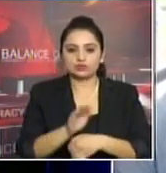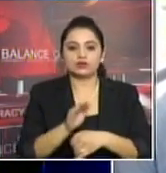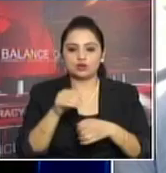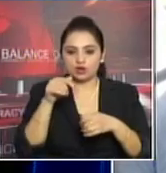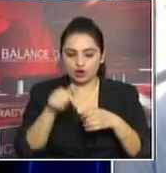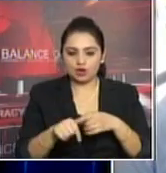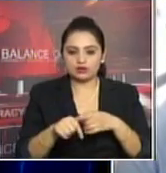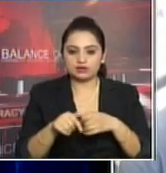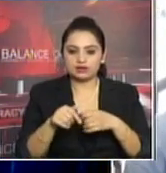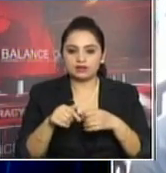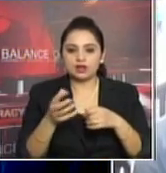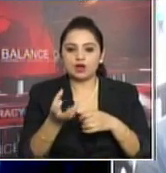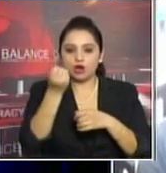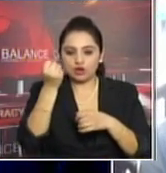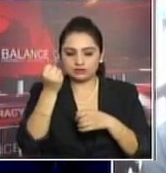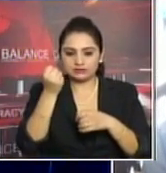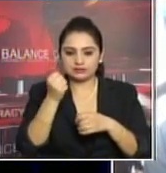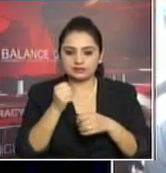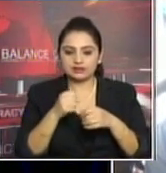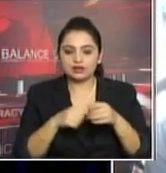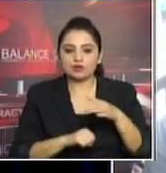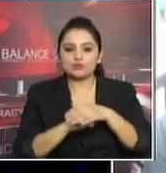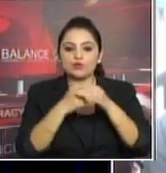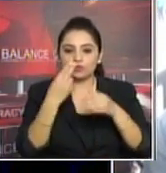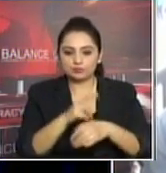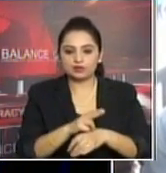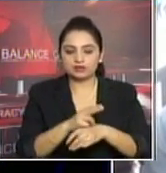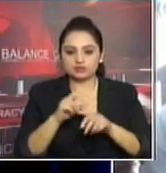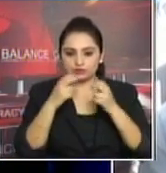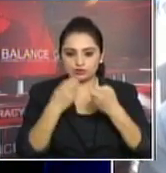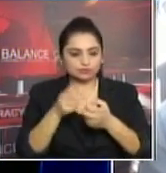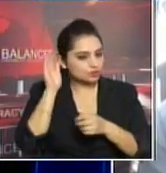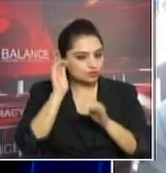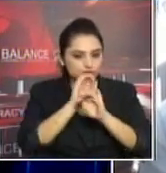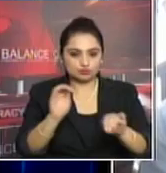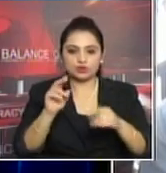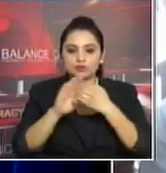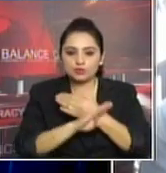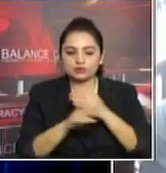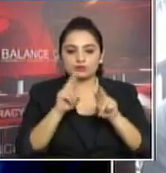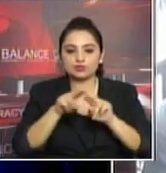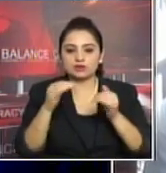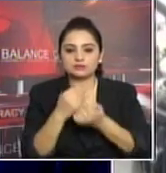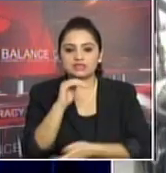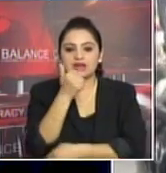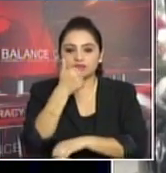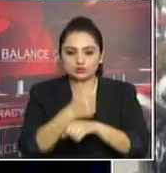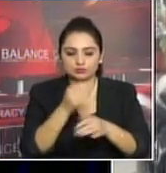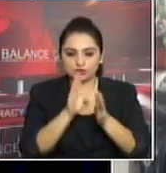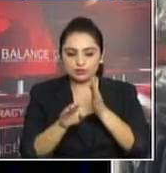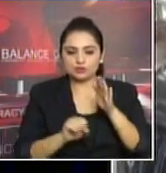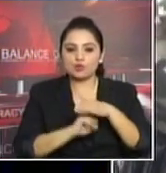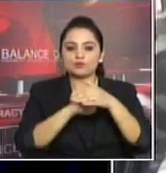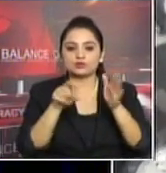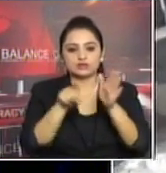हाल अख्तियारको कार्यभाग प्रमुख रहेका घिमिरे संसदीय सुनवाई प्रक्रिया पूरा गरेपछि राष्ट्रपतिबाट प्रमुख आयुक्तमा नियुक्त